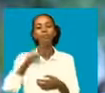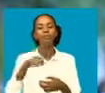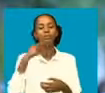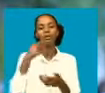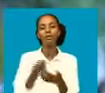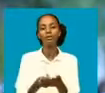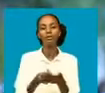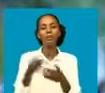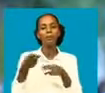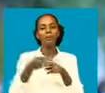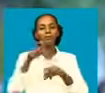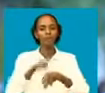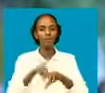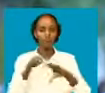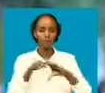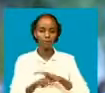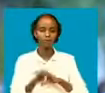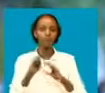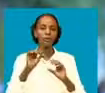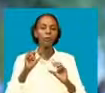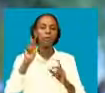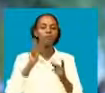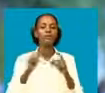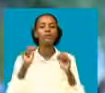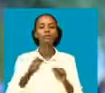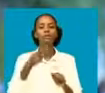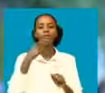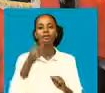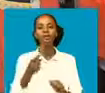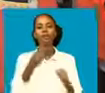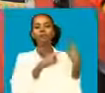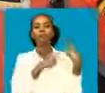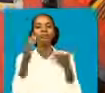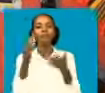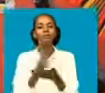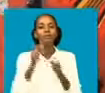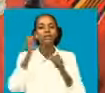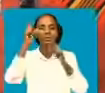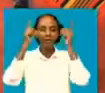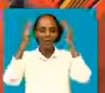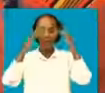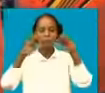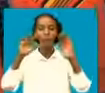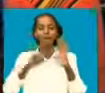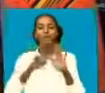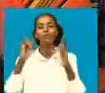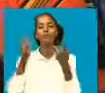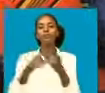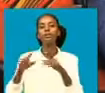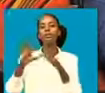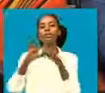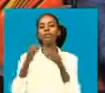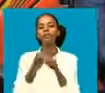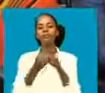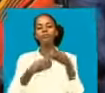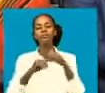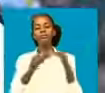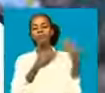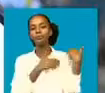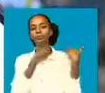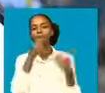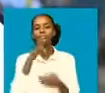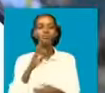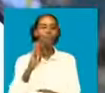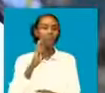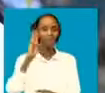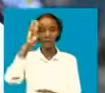ይህንን በአጭር ጊዜ ውስጥ ማሳካት እንችላለን የሚል ኮሚትመንት የተወሰደው። በንቅናቄ መድረኩ የወላይታ ዞን ህብረት ስራ ጽህፈት ቤት ኃላፊ ወይዘሮ